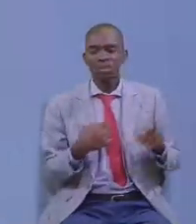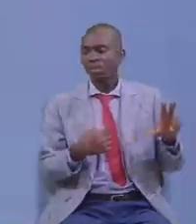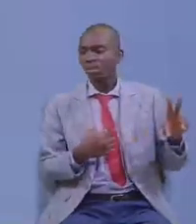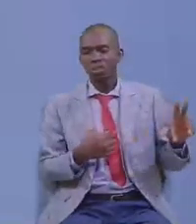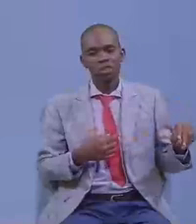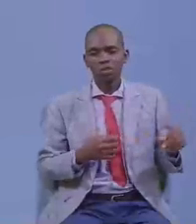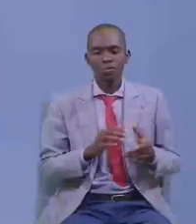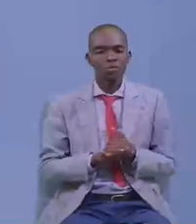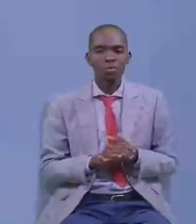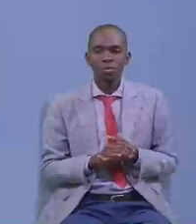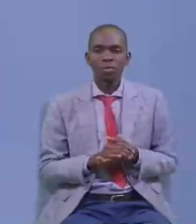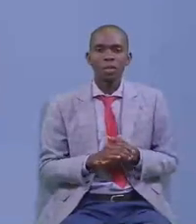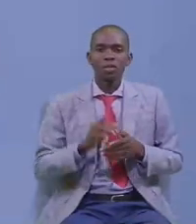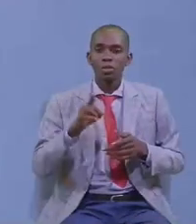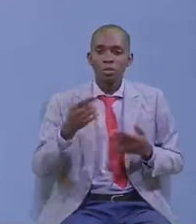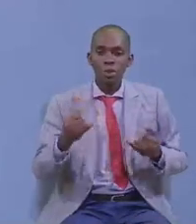Soumets-toi au Seigneur.